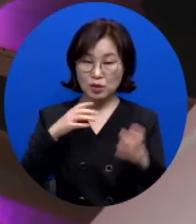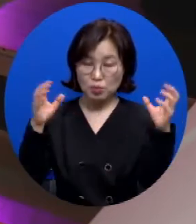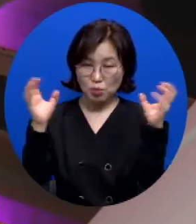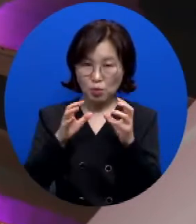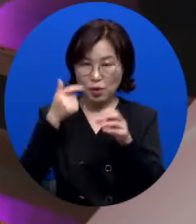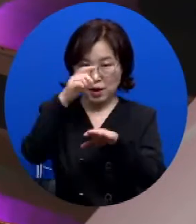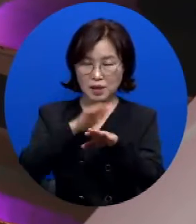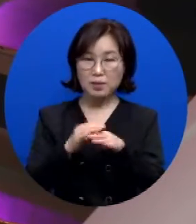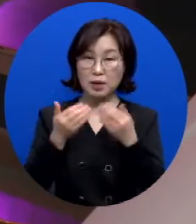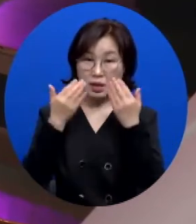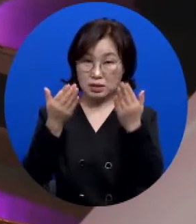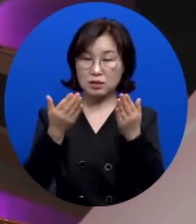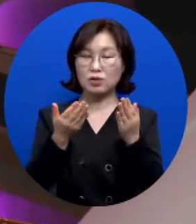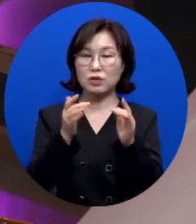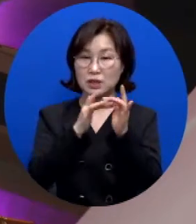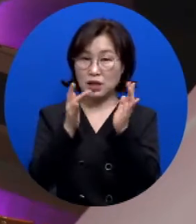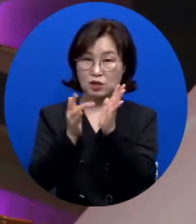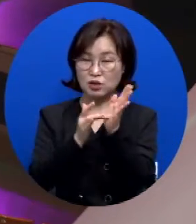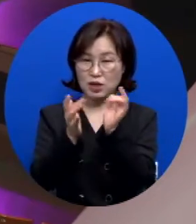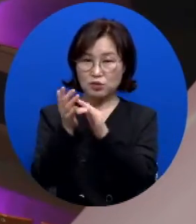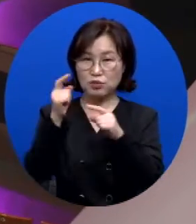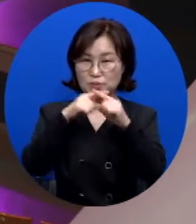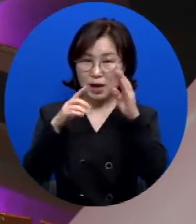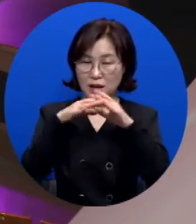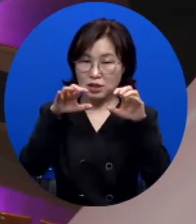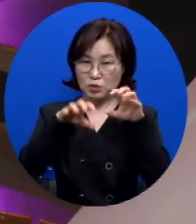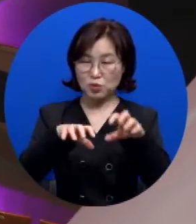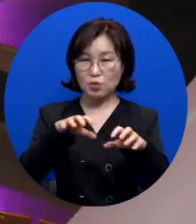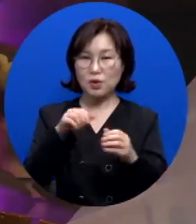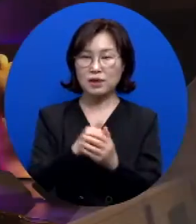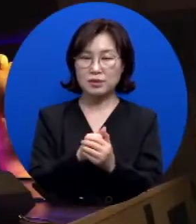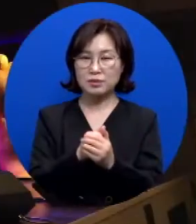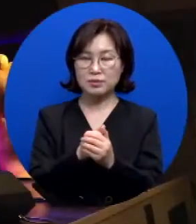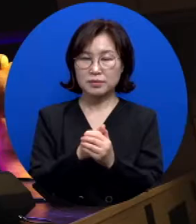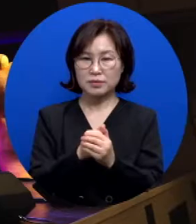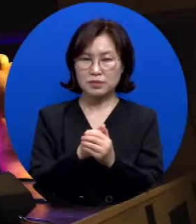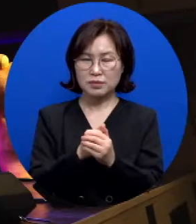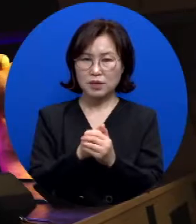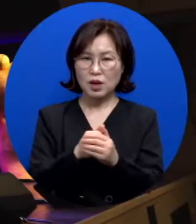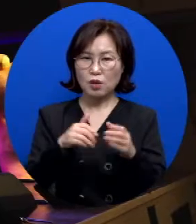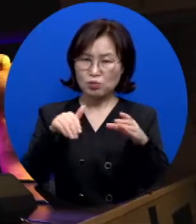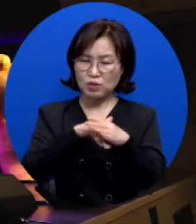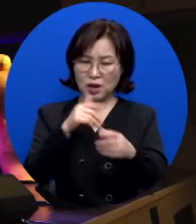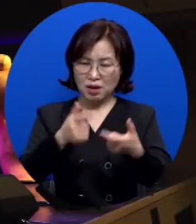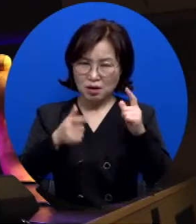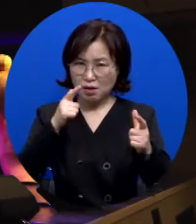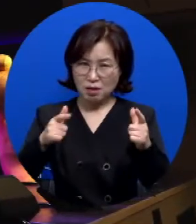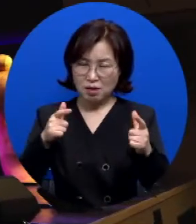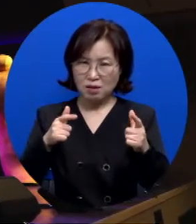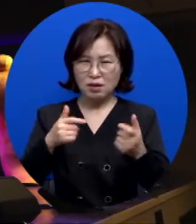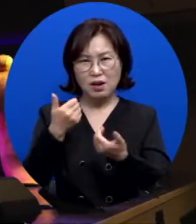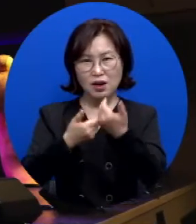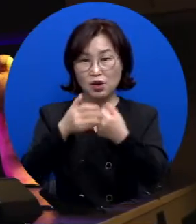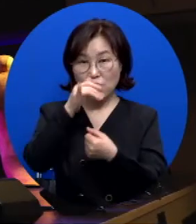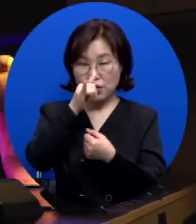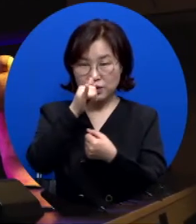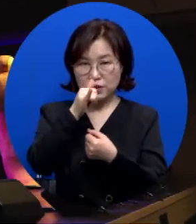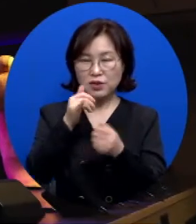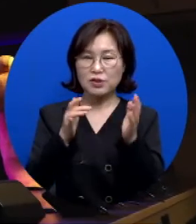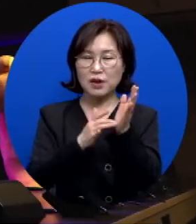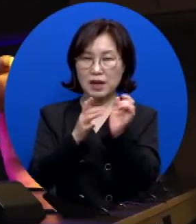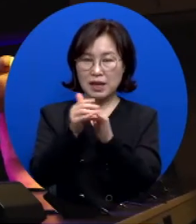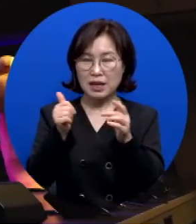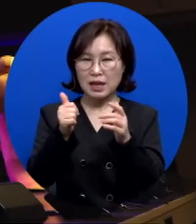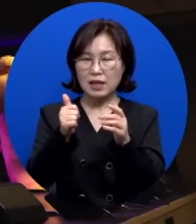예수마을 교회는 세대의 특성에 맞는 문화적 흡수력 의 한계를 느끼고 지난해부터 세대별로 예배를